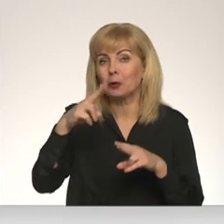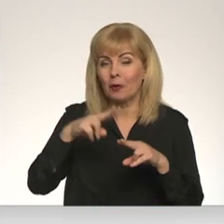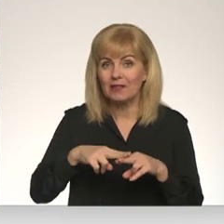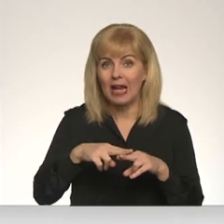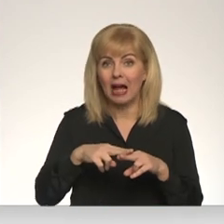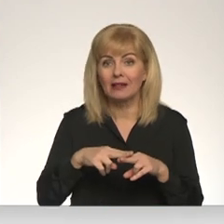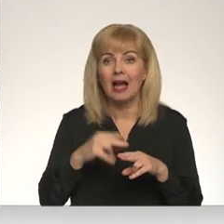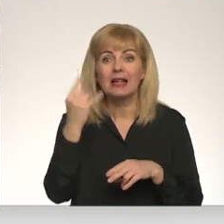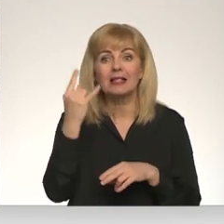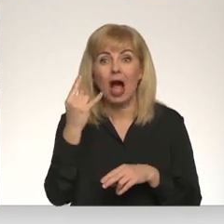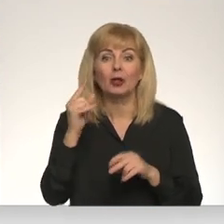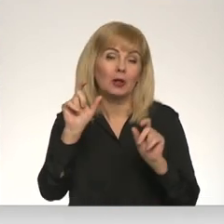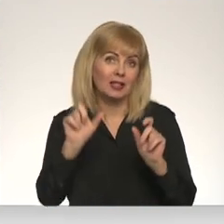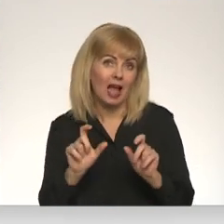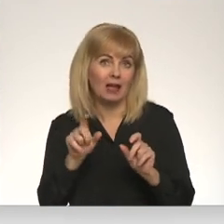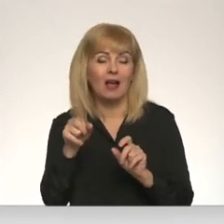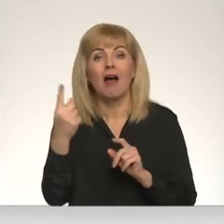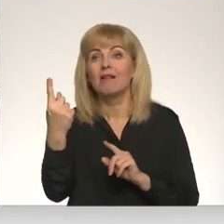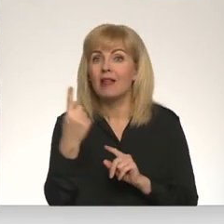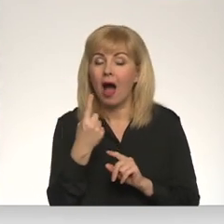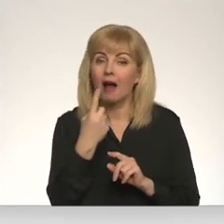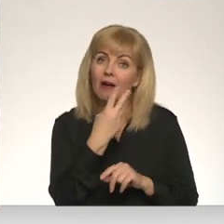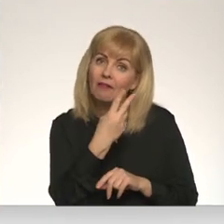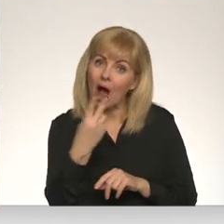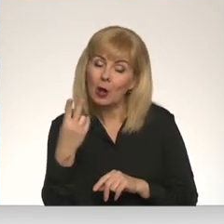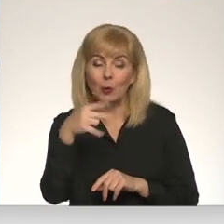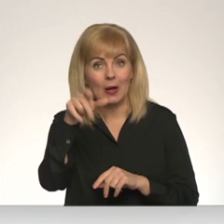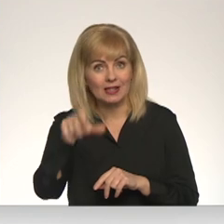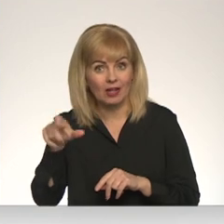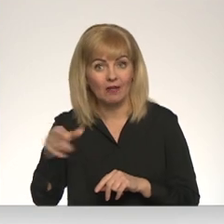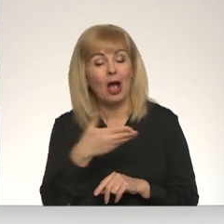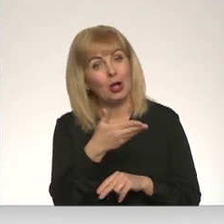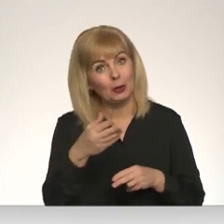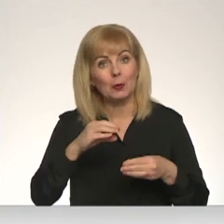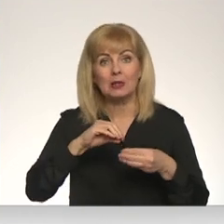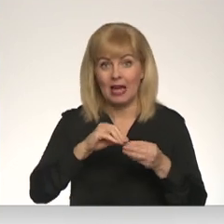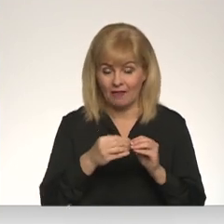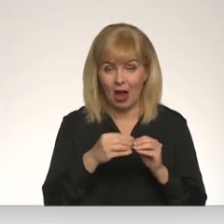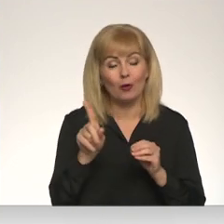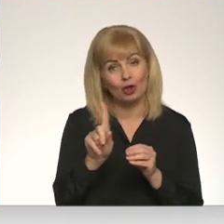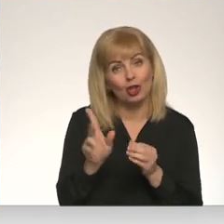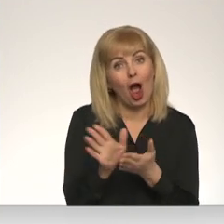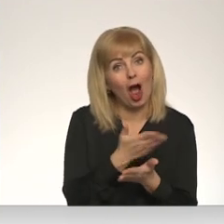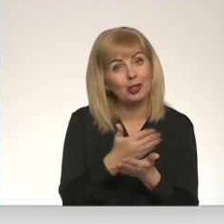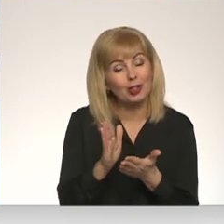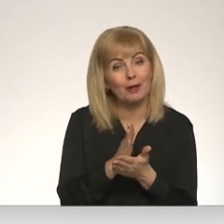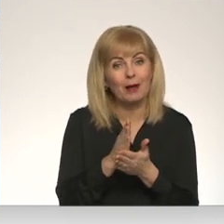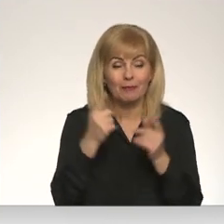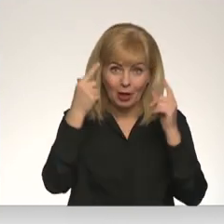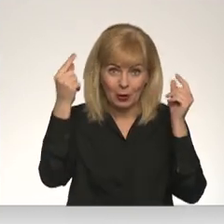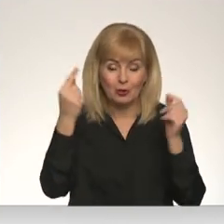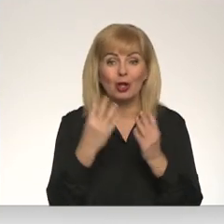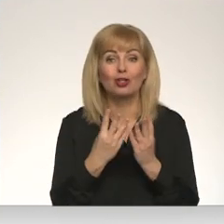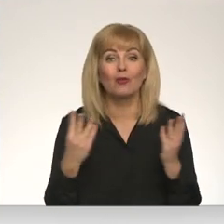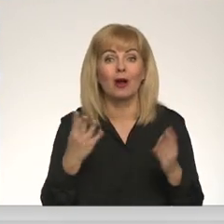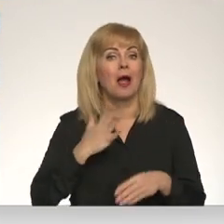skatloga sēdēt, un tad es redzu, ka viņa nāk un vēro arī cilvēkus. Jūs esat pamanījuši kādas atšķirības te pie Lūšu žoga?